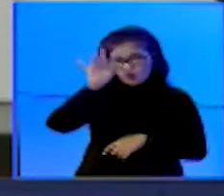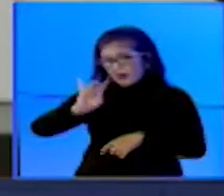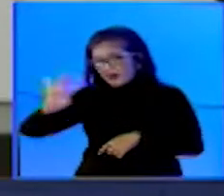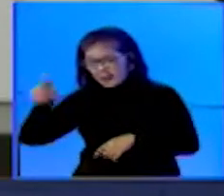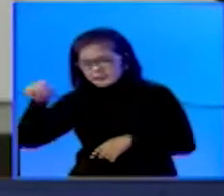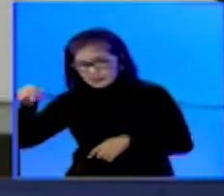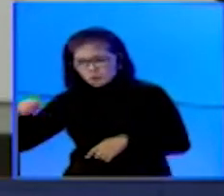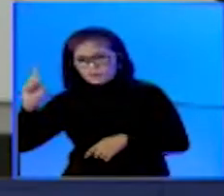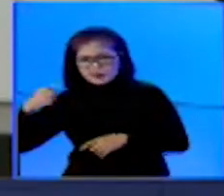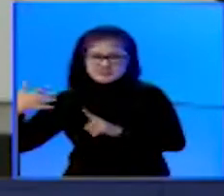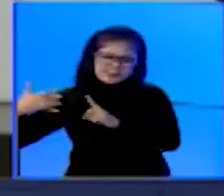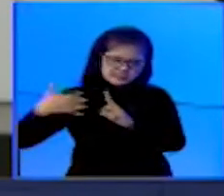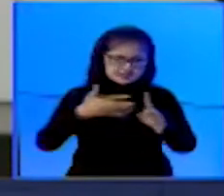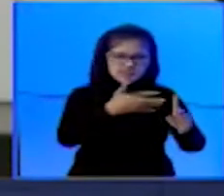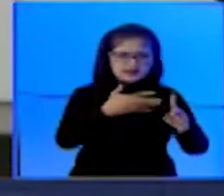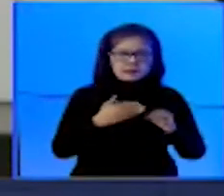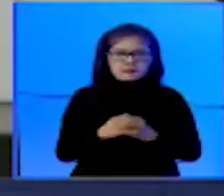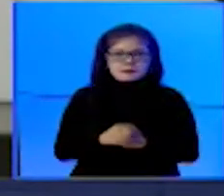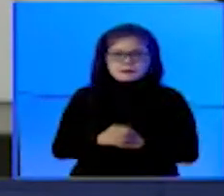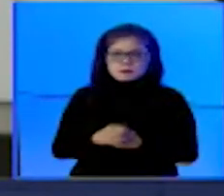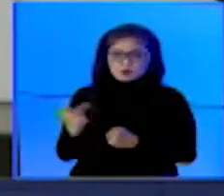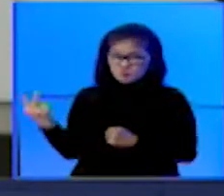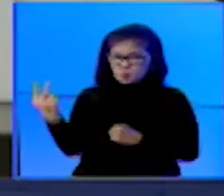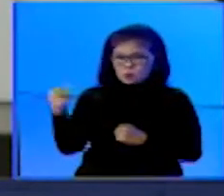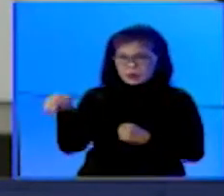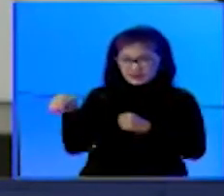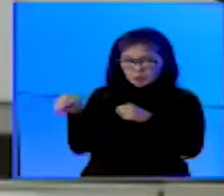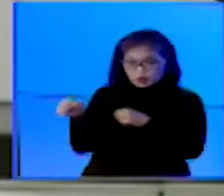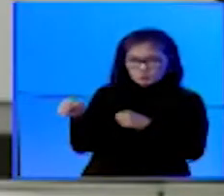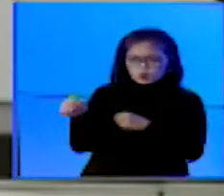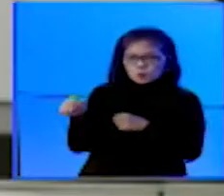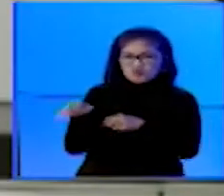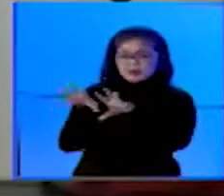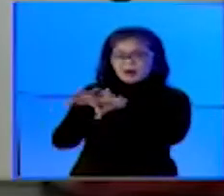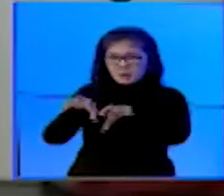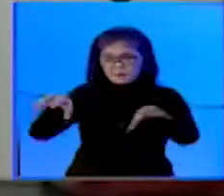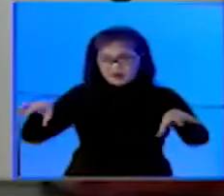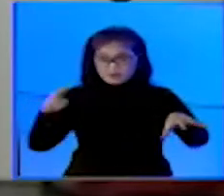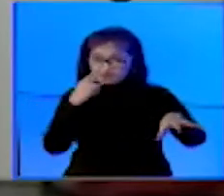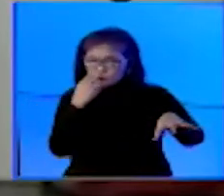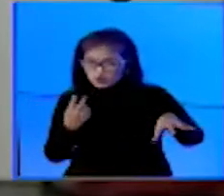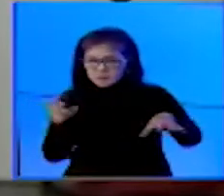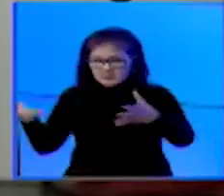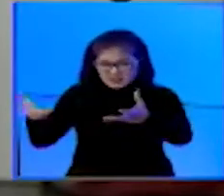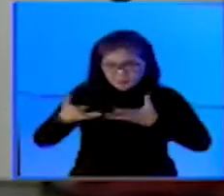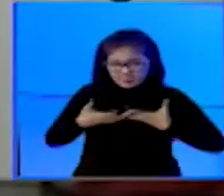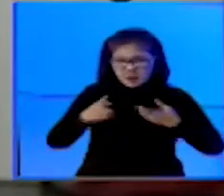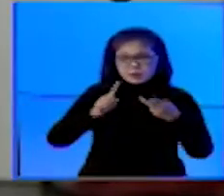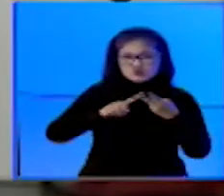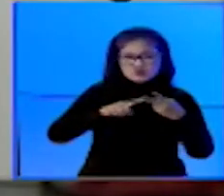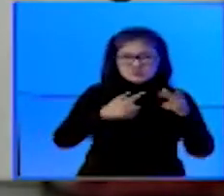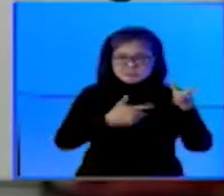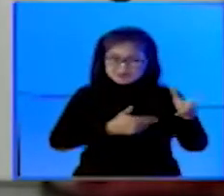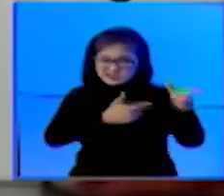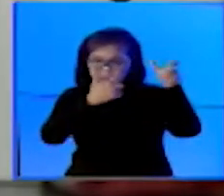Kemudian dari si dua orang tersangka ini, kita berhasil mengamankan barang bukti, yaitu satu pucuk senjata api